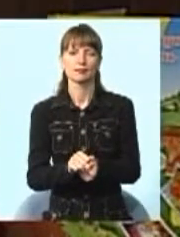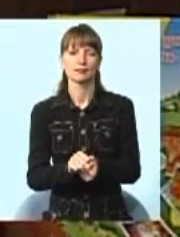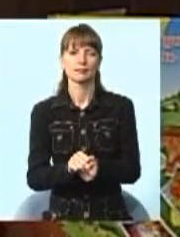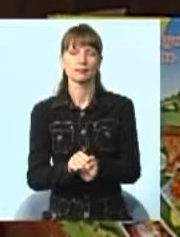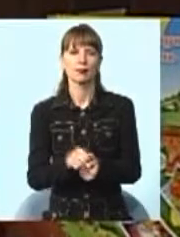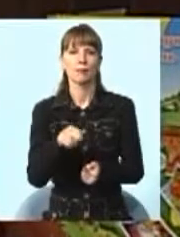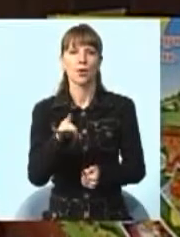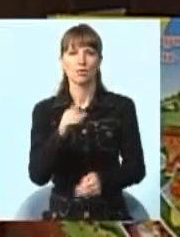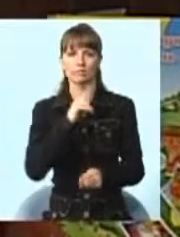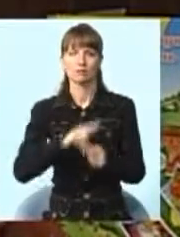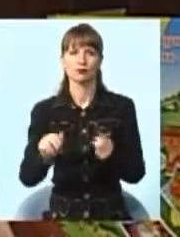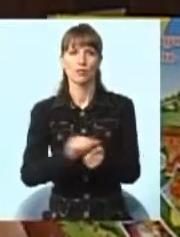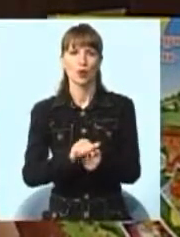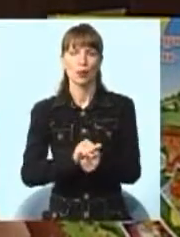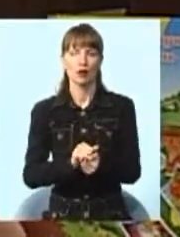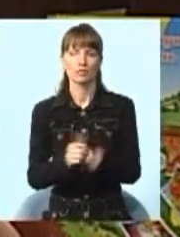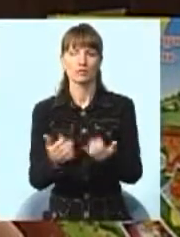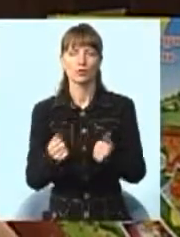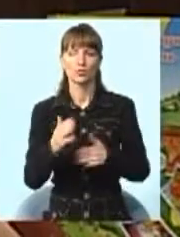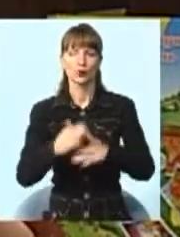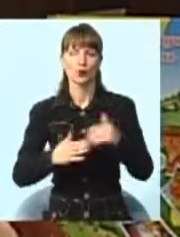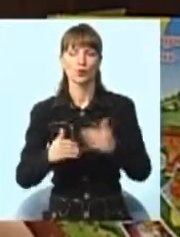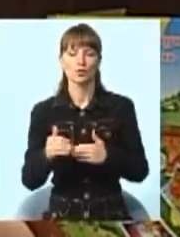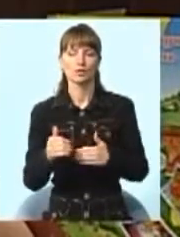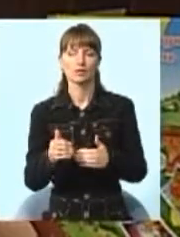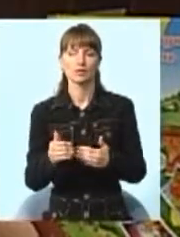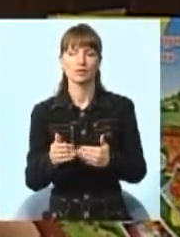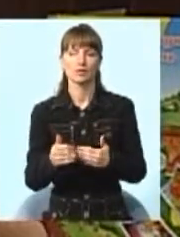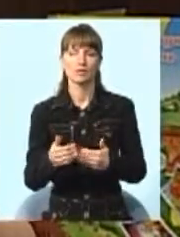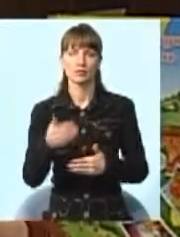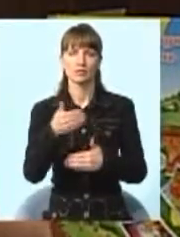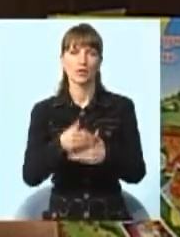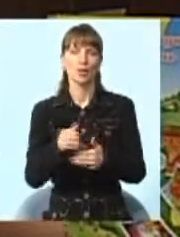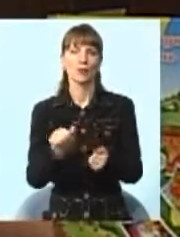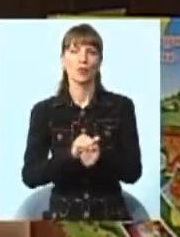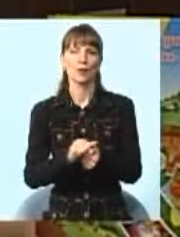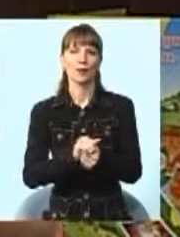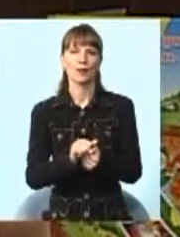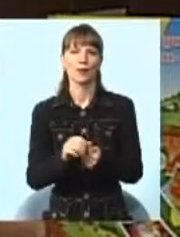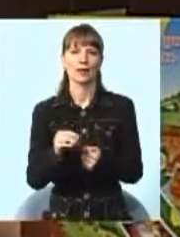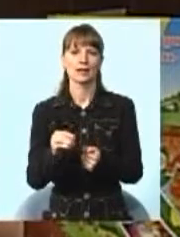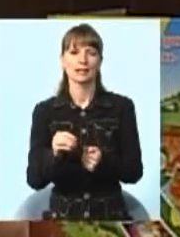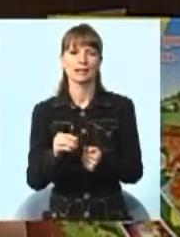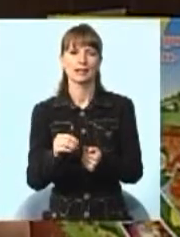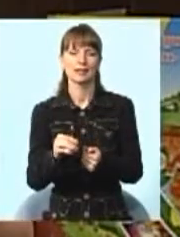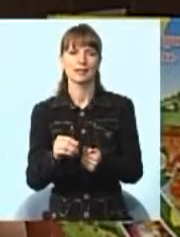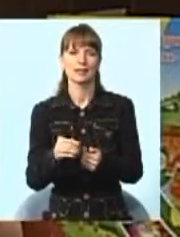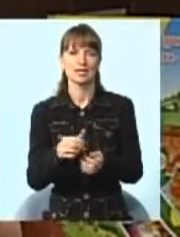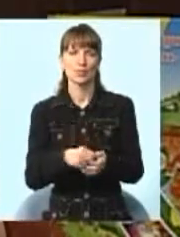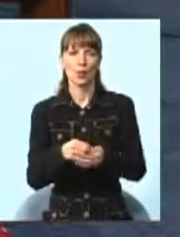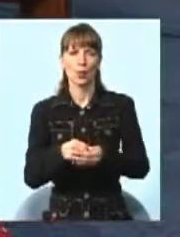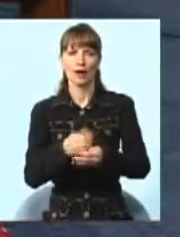Про зникнення паперу якось беруть руки та кладуть папер та якось з длинним